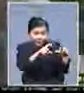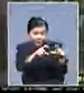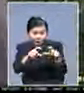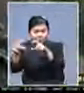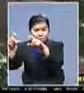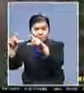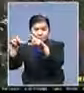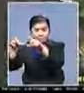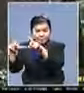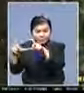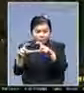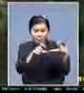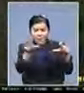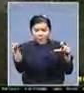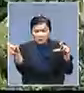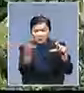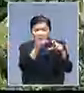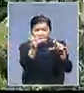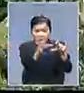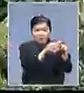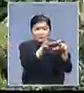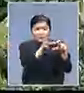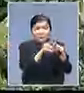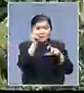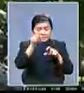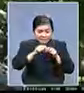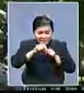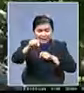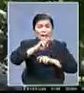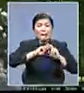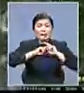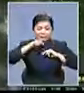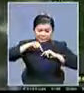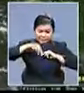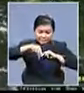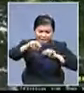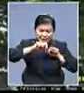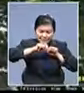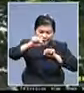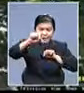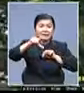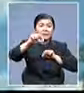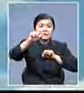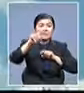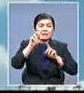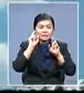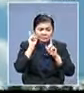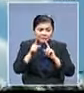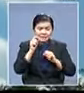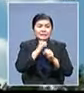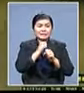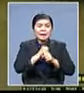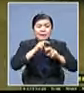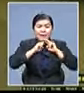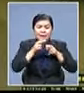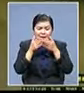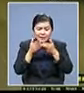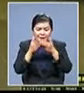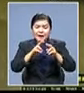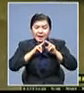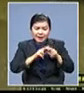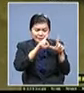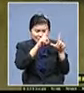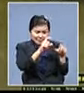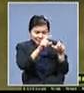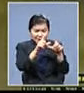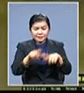ชุดใหม่ทั้งหมดนี้นะคะผ่านการเดินเท้าถึง 20กมในป่าแล้วก็การโหนสลิงตามยอดไม้รวมทั้งการล่องเรือตามน้ำที่มีความยาว